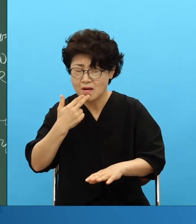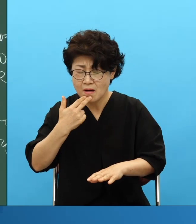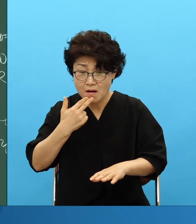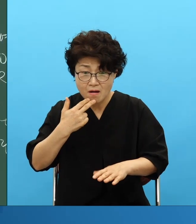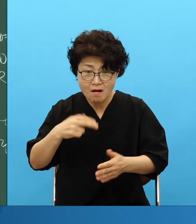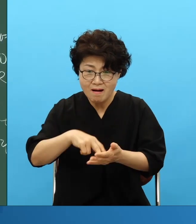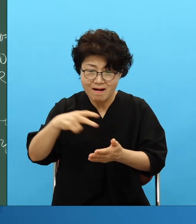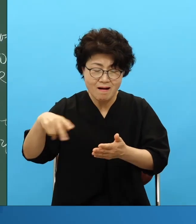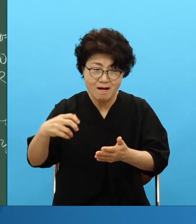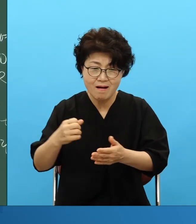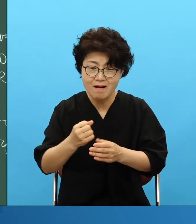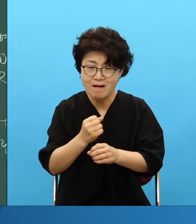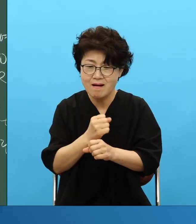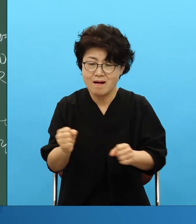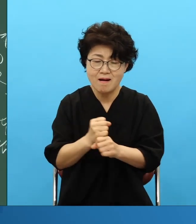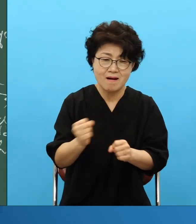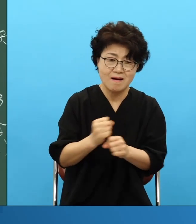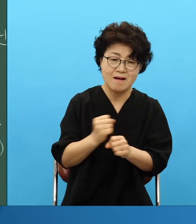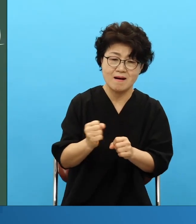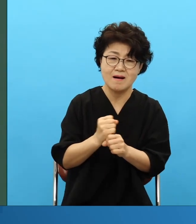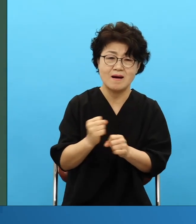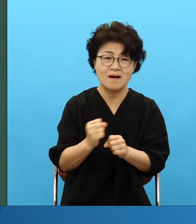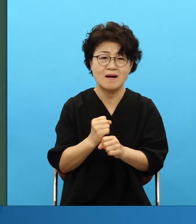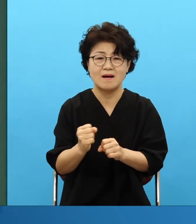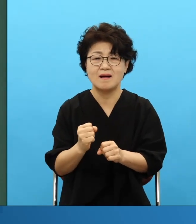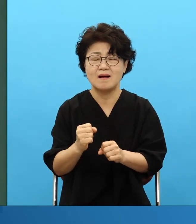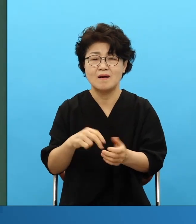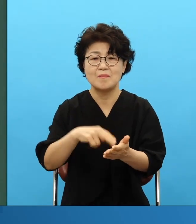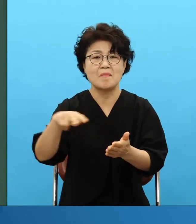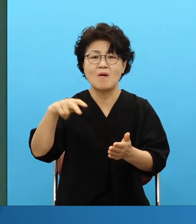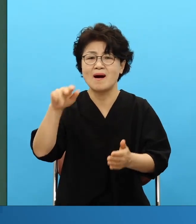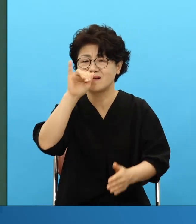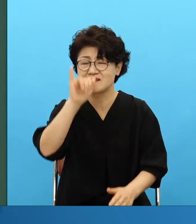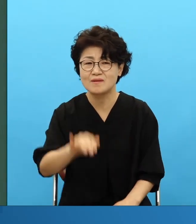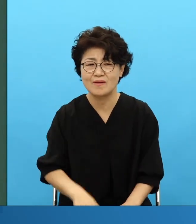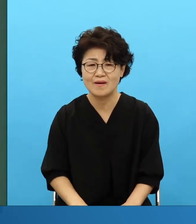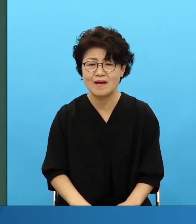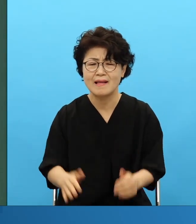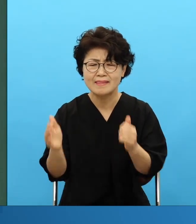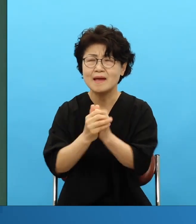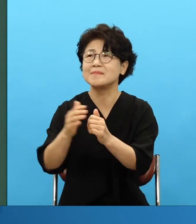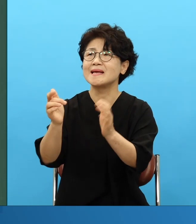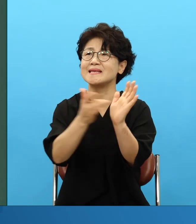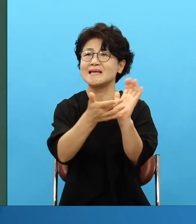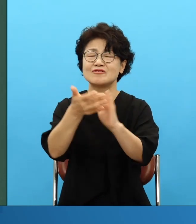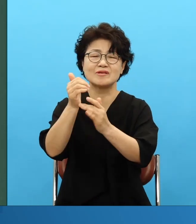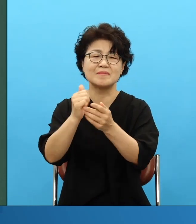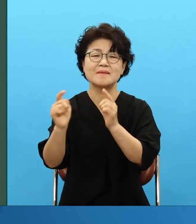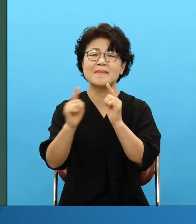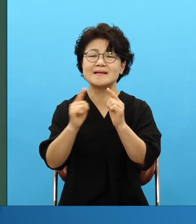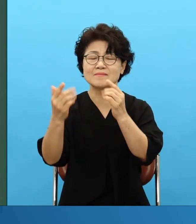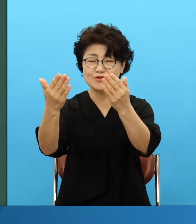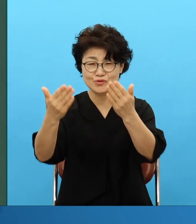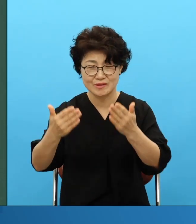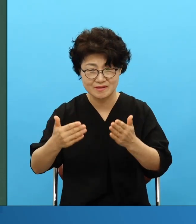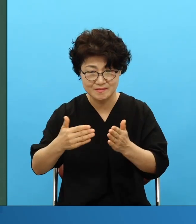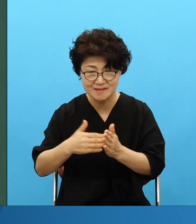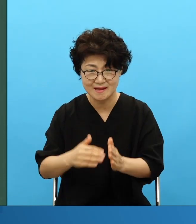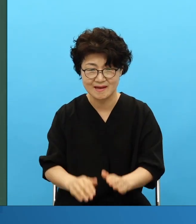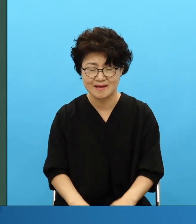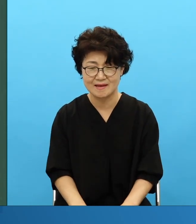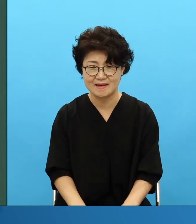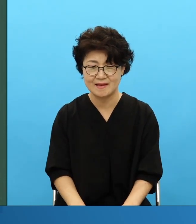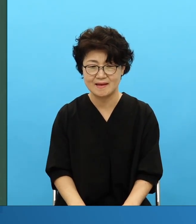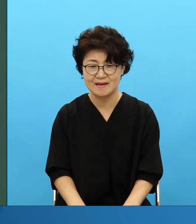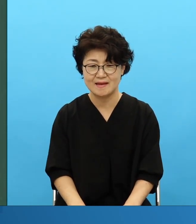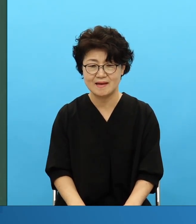go to that extent. If the answers don't come, we just do something else. 그래서 예수님이 기가 찬 말씀을 한 겁니다. That is why Jesus said something really amazing.